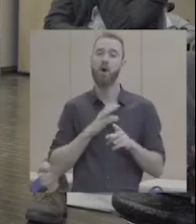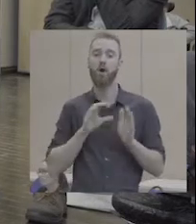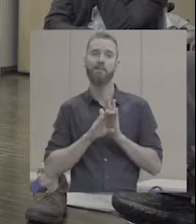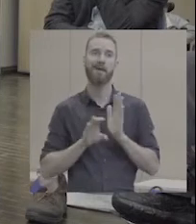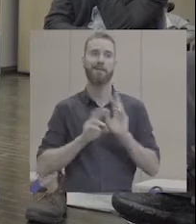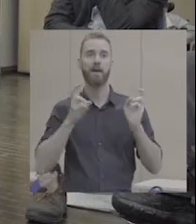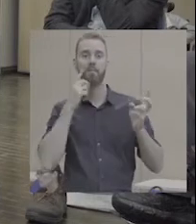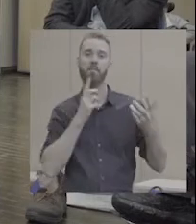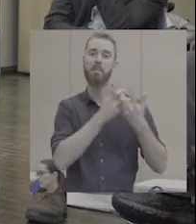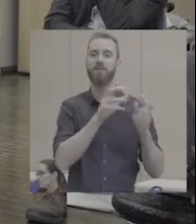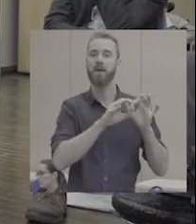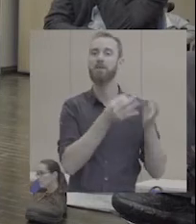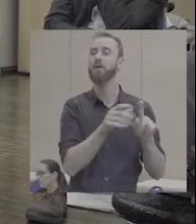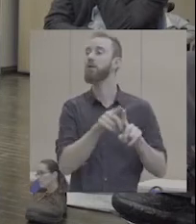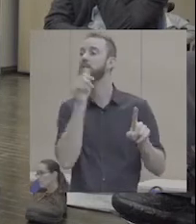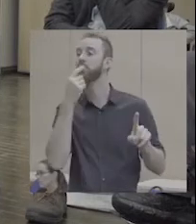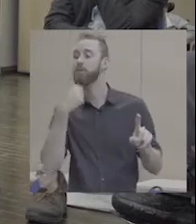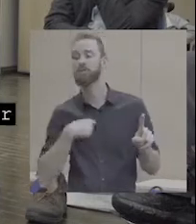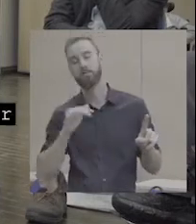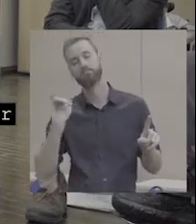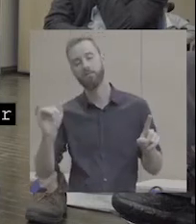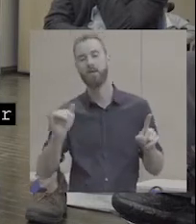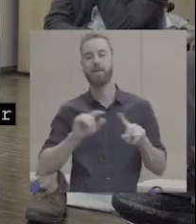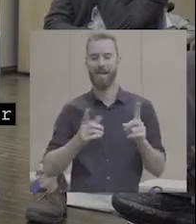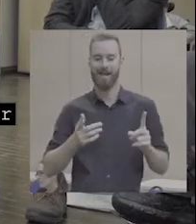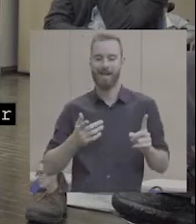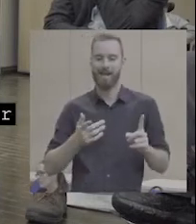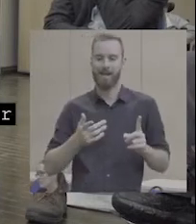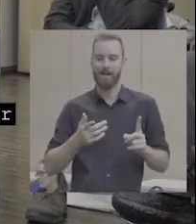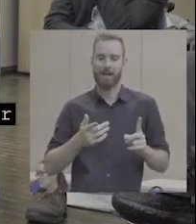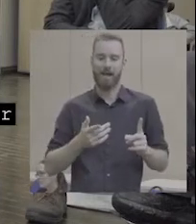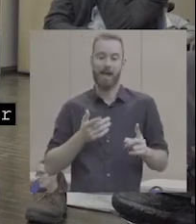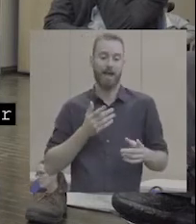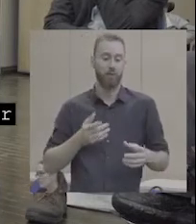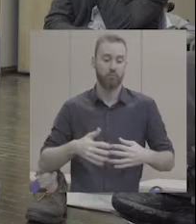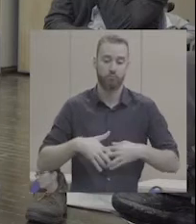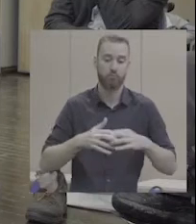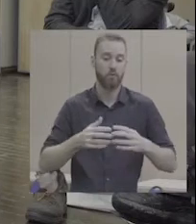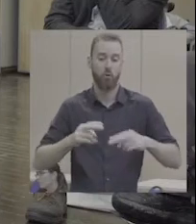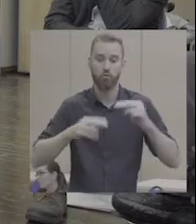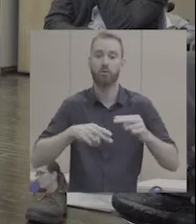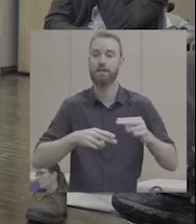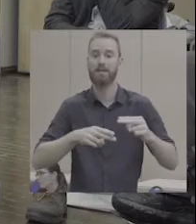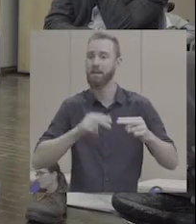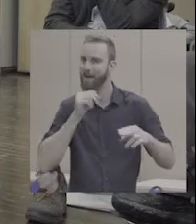des caractéristiques pour des familles, comme tu disais tantôt. Moi, je pense qu'il faut arrêter de construire inaccessible, point à la ligne, ça vient de finir